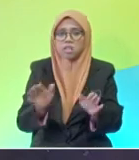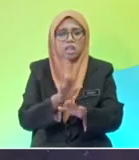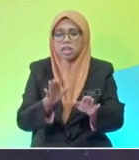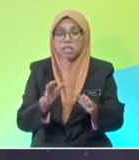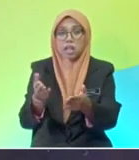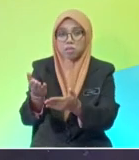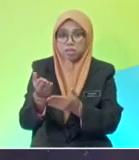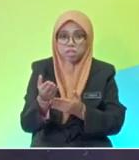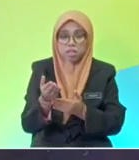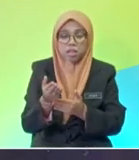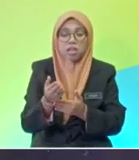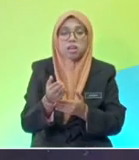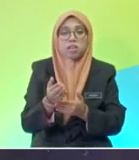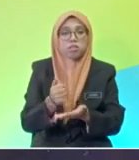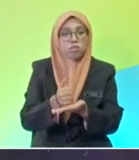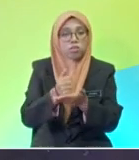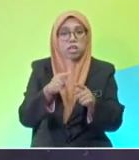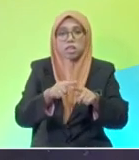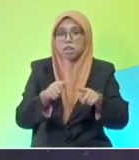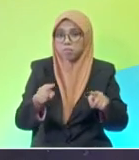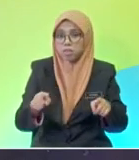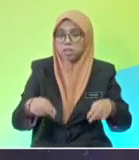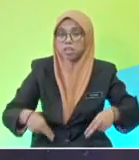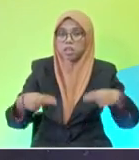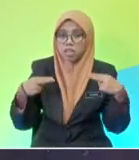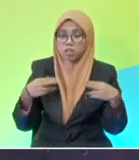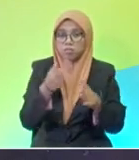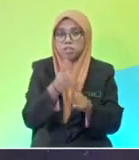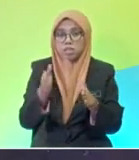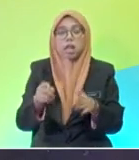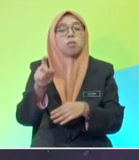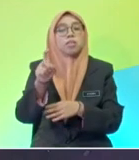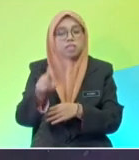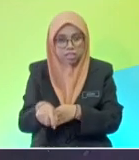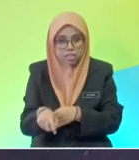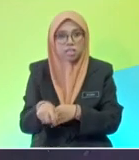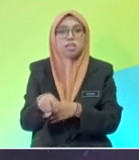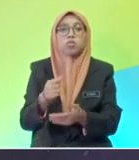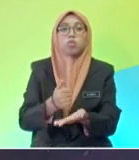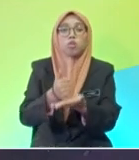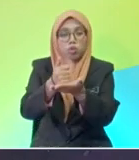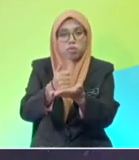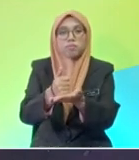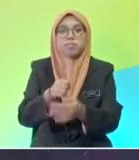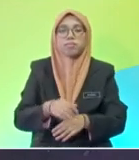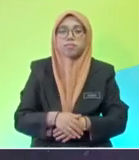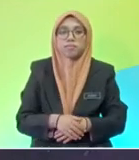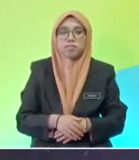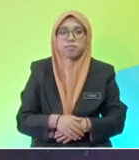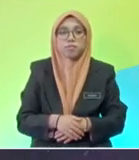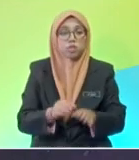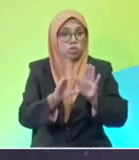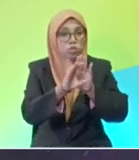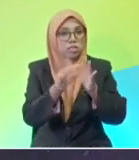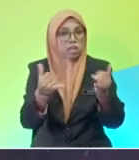tapi kita hidup menolong nak bantu sekarang nih